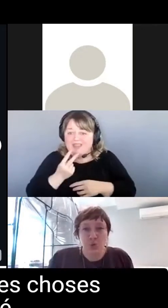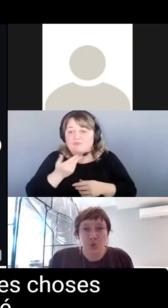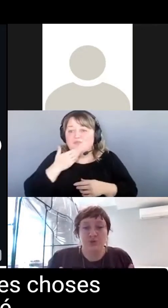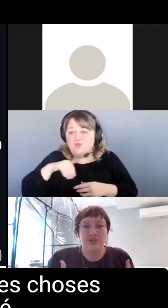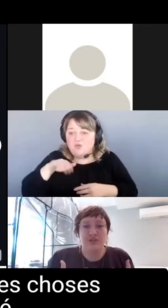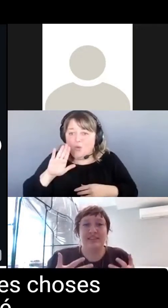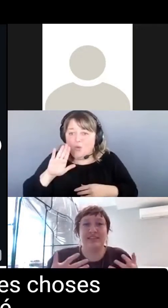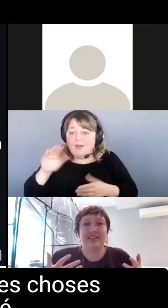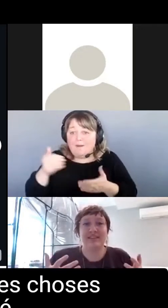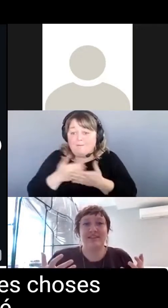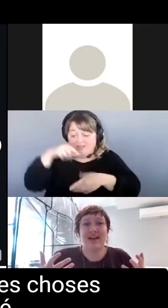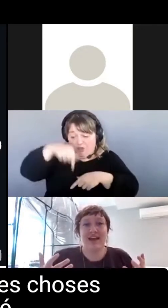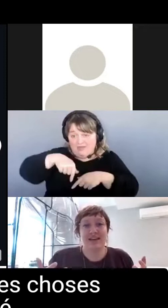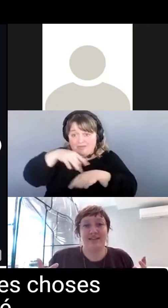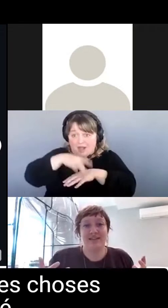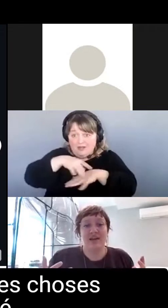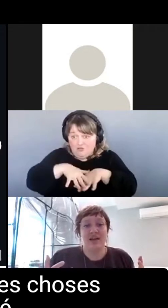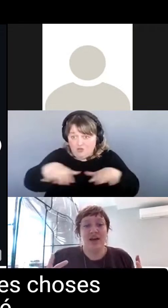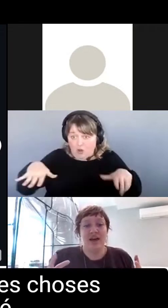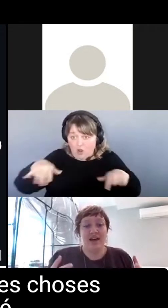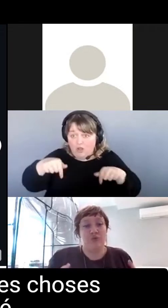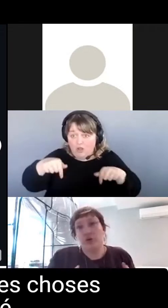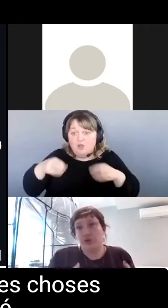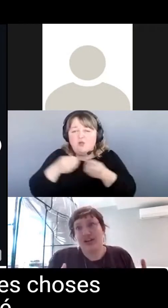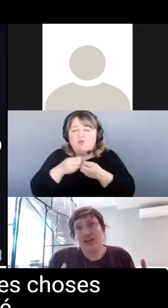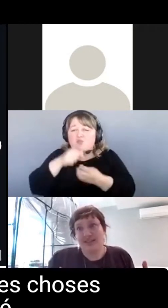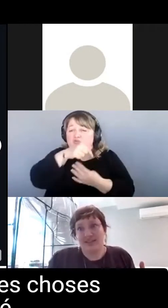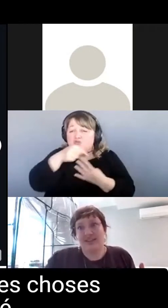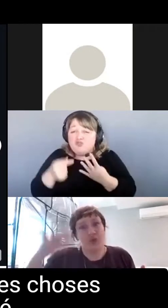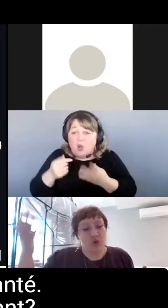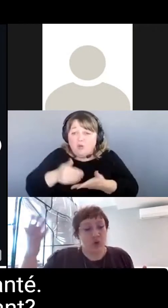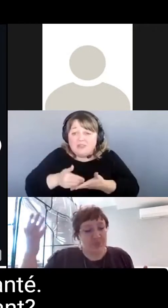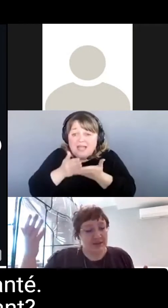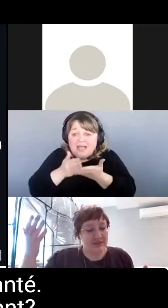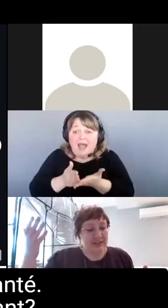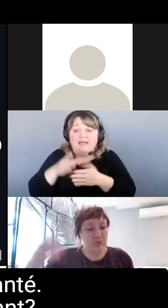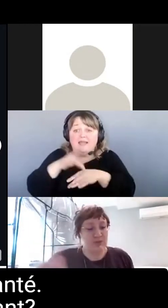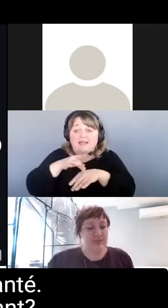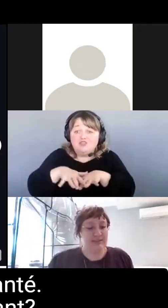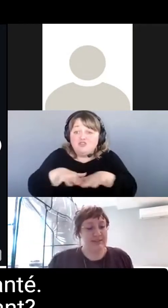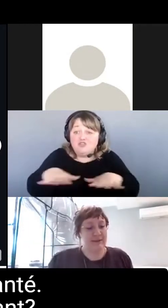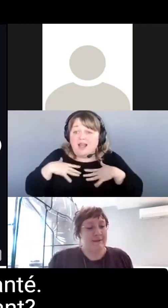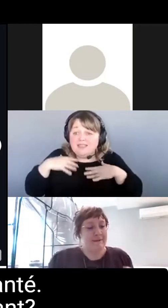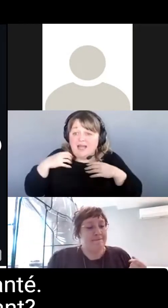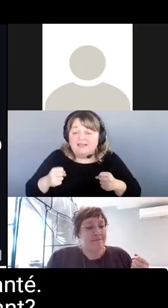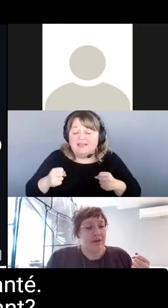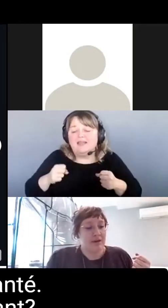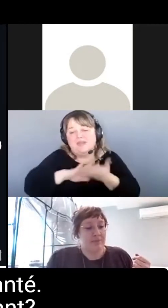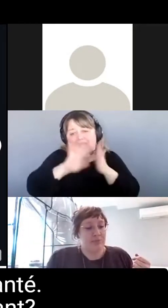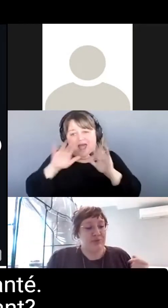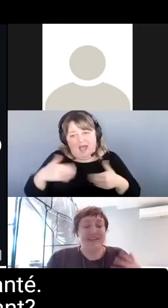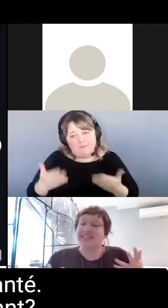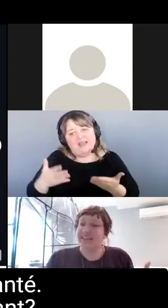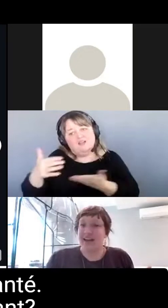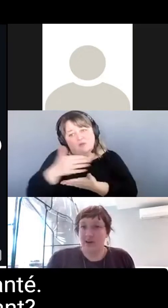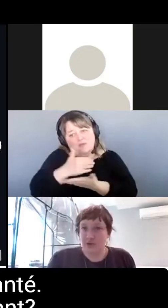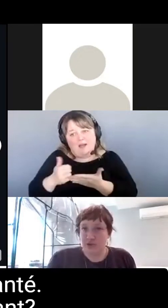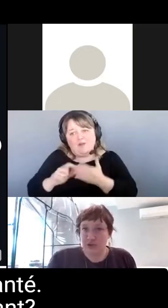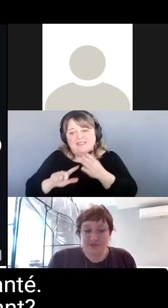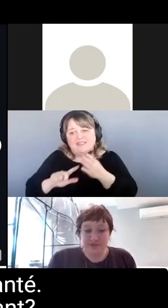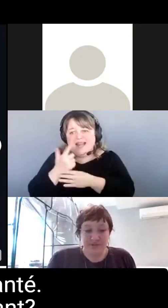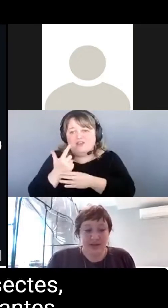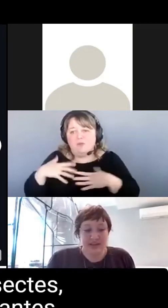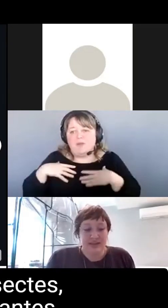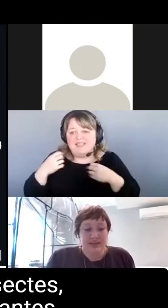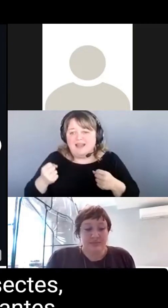petites choses qui aident à avoir un sol en santé. Donc, on pense des légumes en santé. Puis, qu'est-ce qui rend un